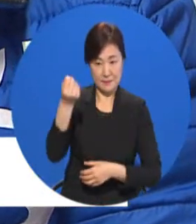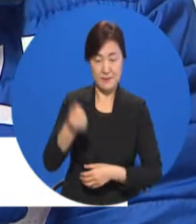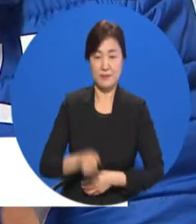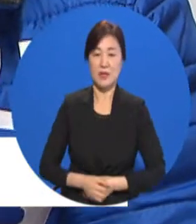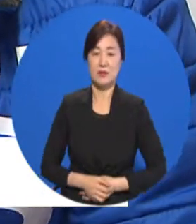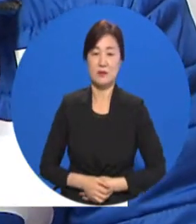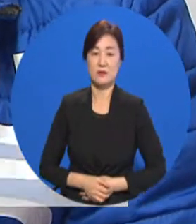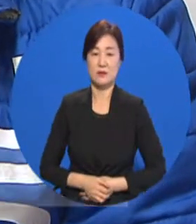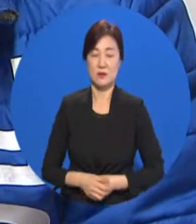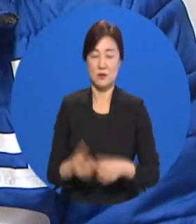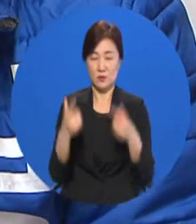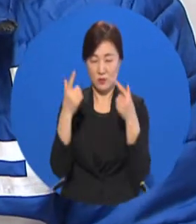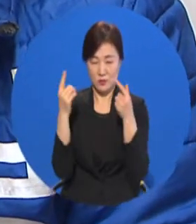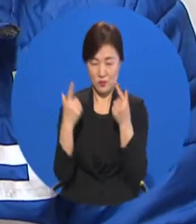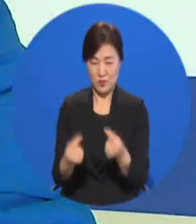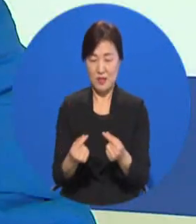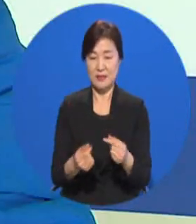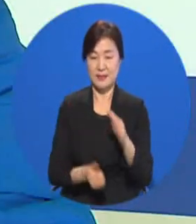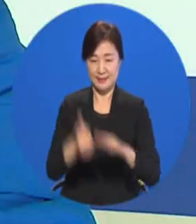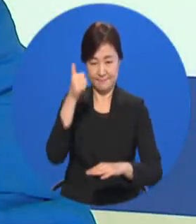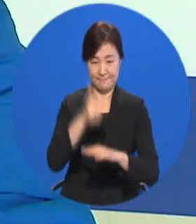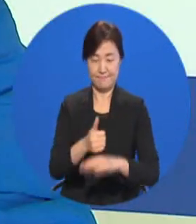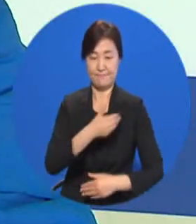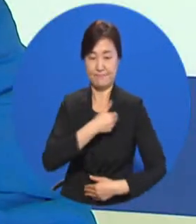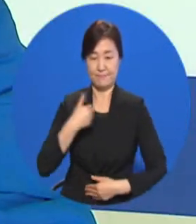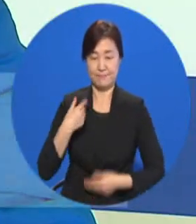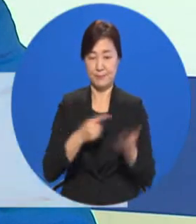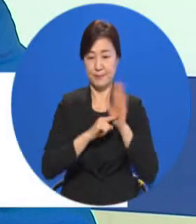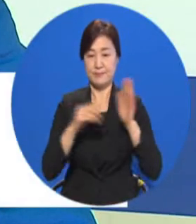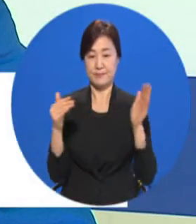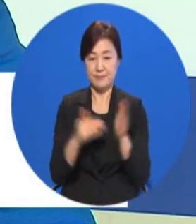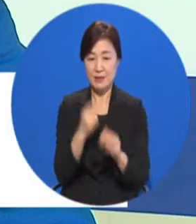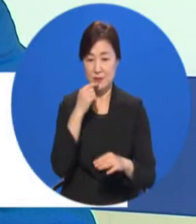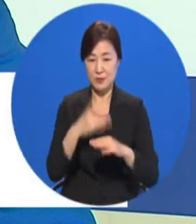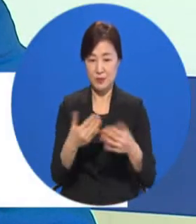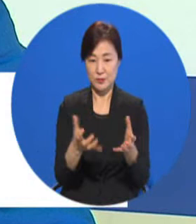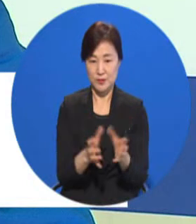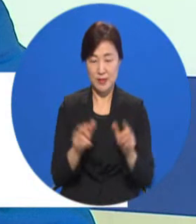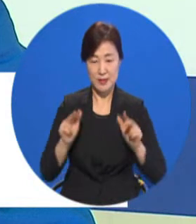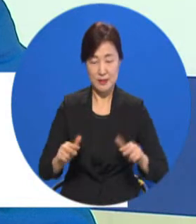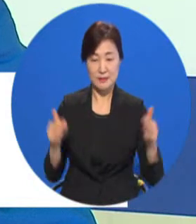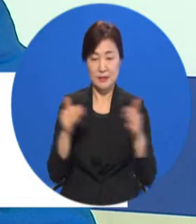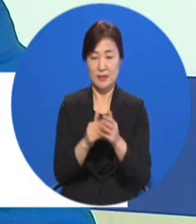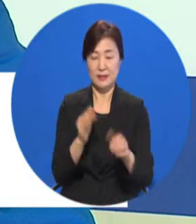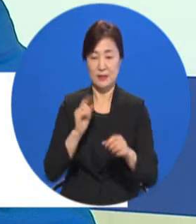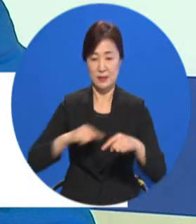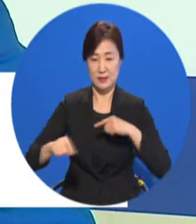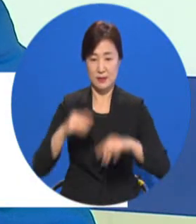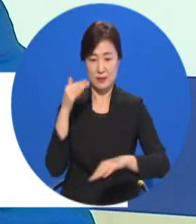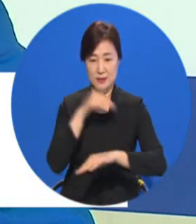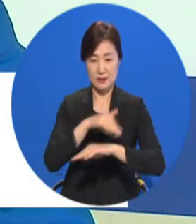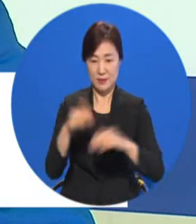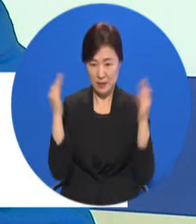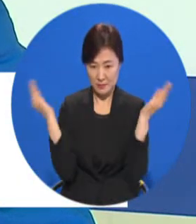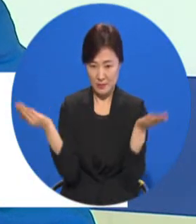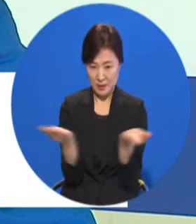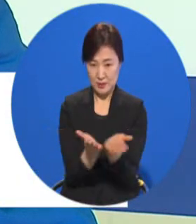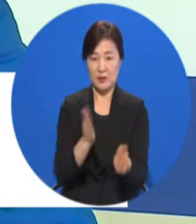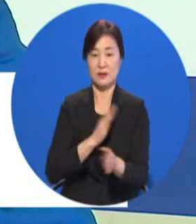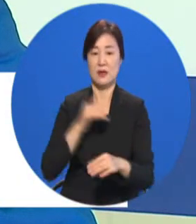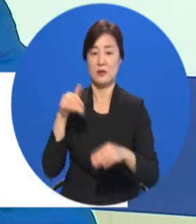한 목소리로 승리를 자신합니다. 민주당이 지금까지 보여왔던 정책 방향에 맞춰가지고 제가 선거운동을 해왔기